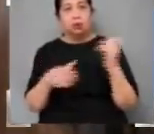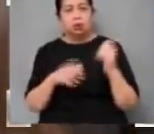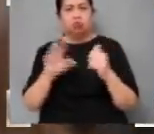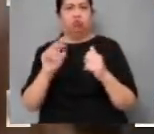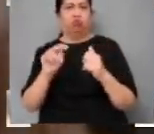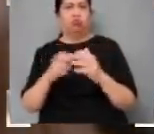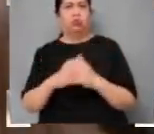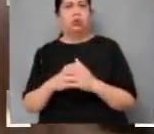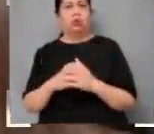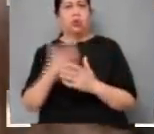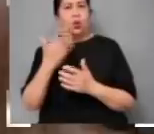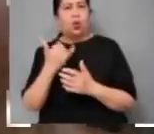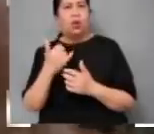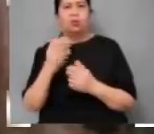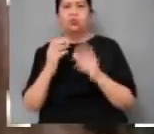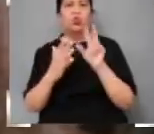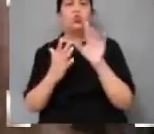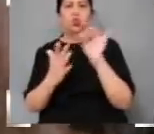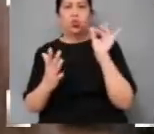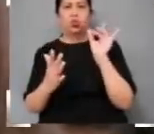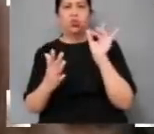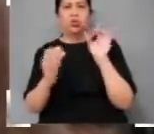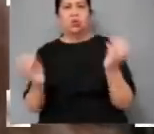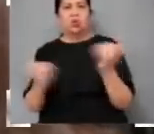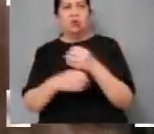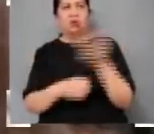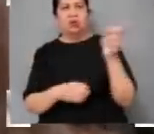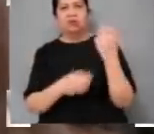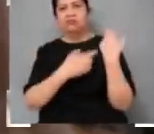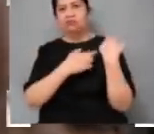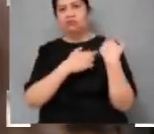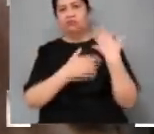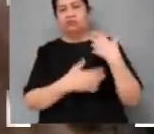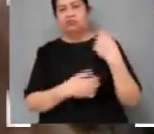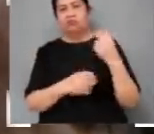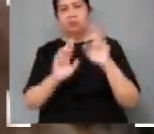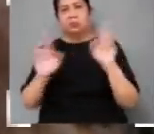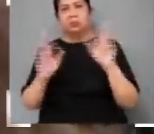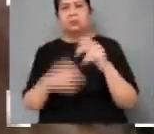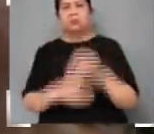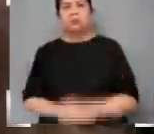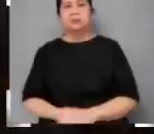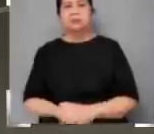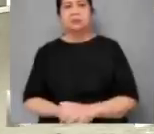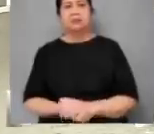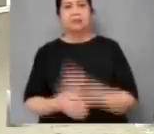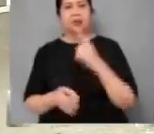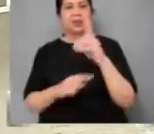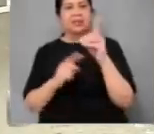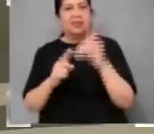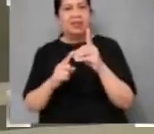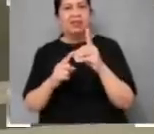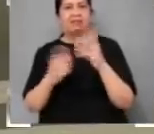wala kaming choice pag opisina na po yung magpaalis namin sa mga date na ganito. Kung